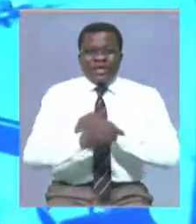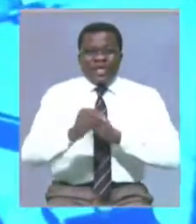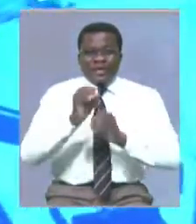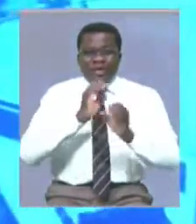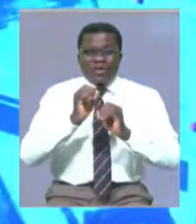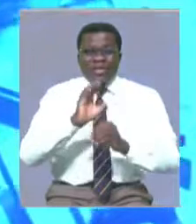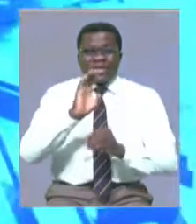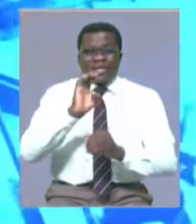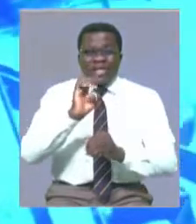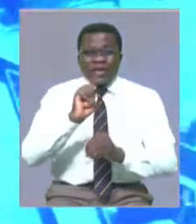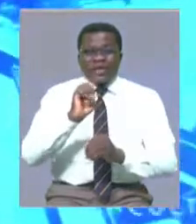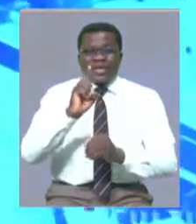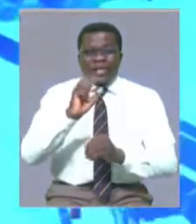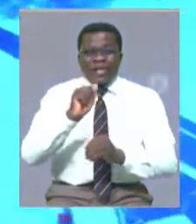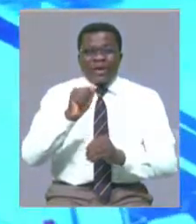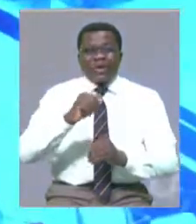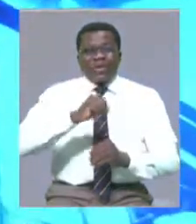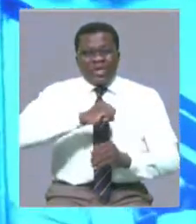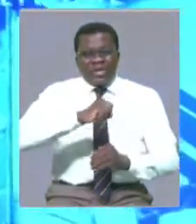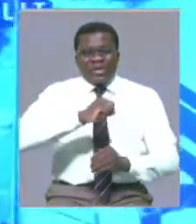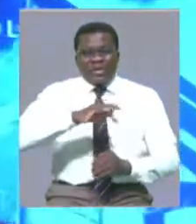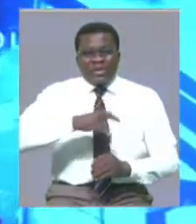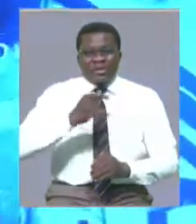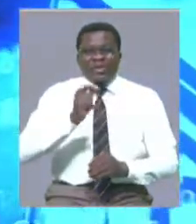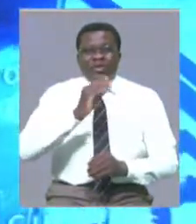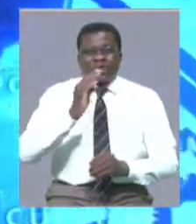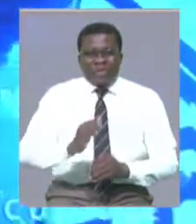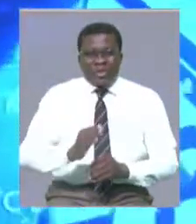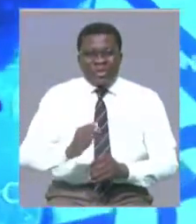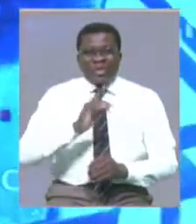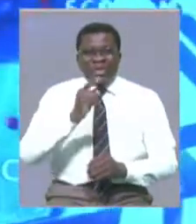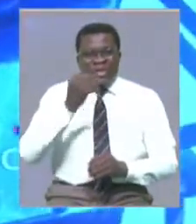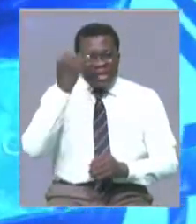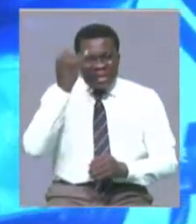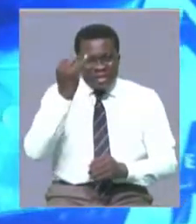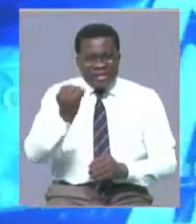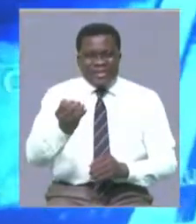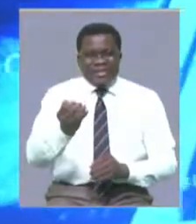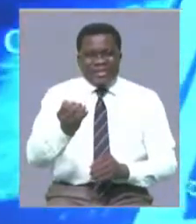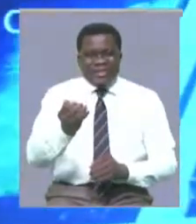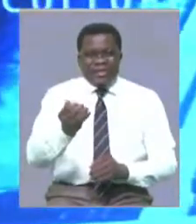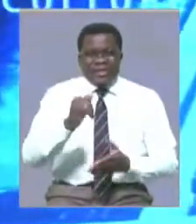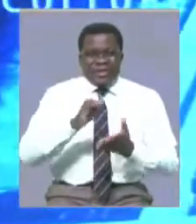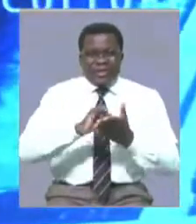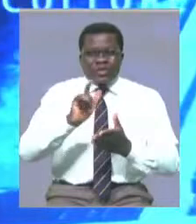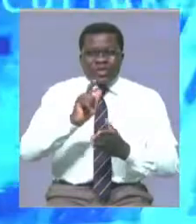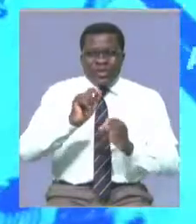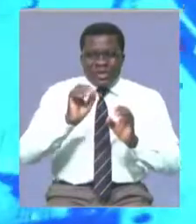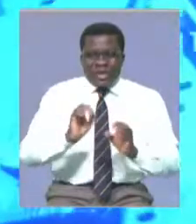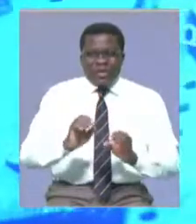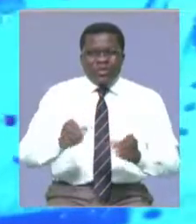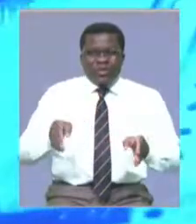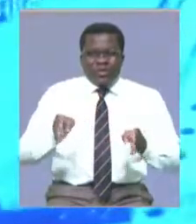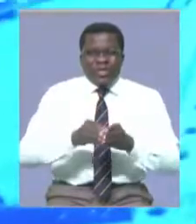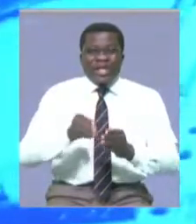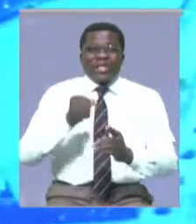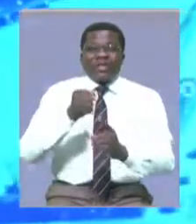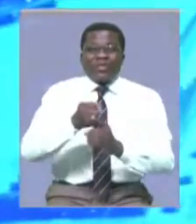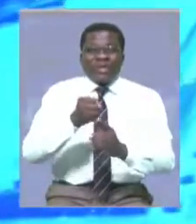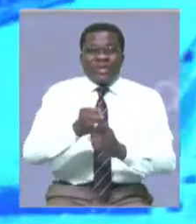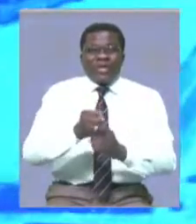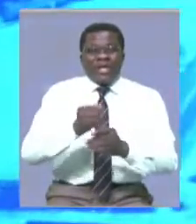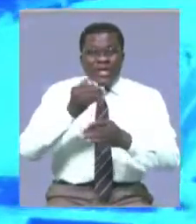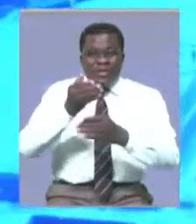de la CEDEAO est en campagne de sensibilisation au Bénin. Elle a initié ce lundi à Cotonou un atelier de plaidoyer et